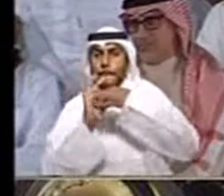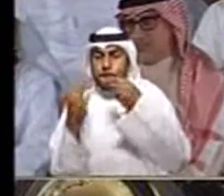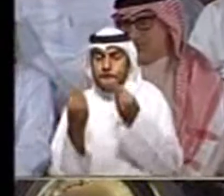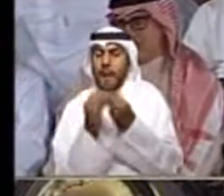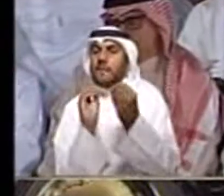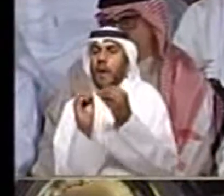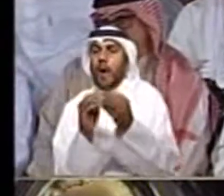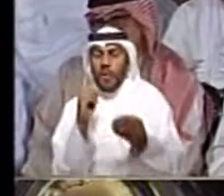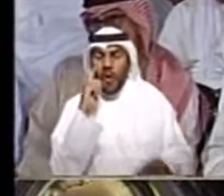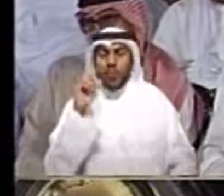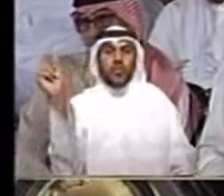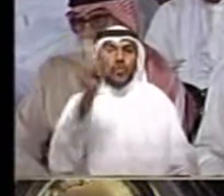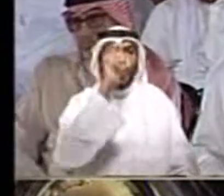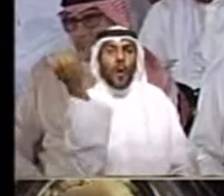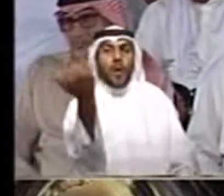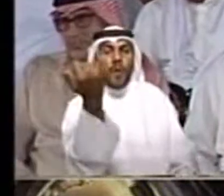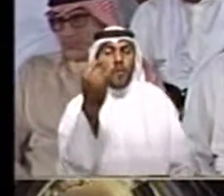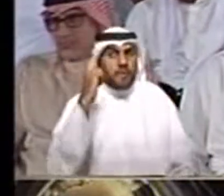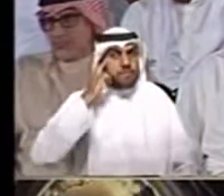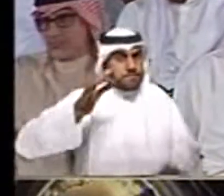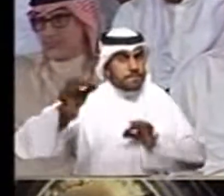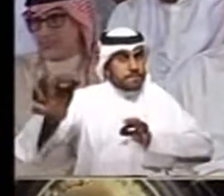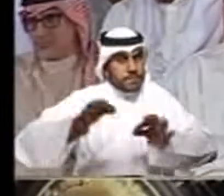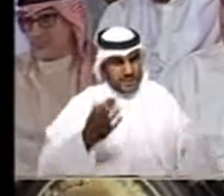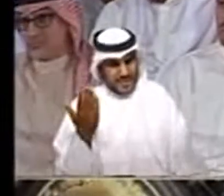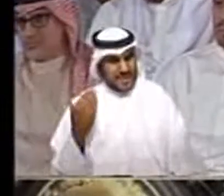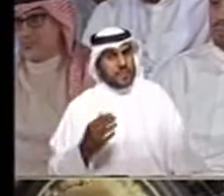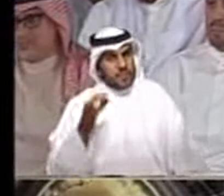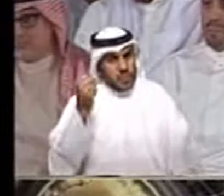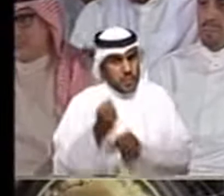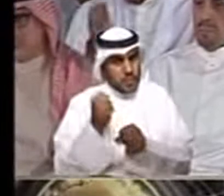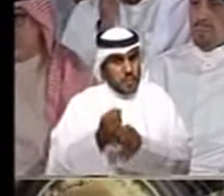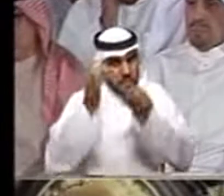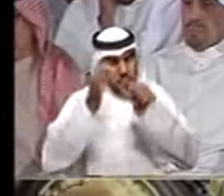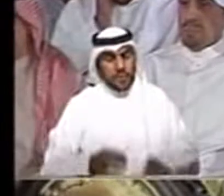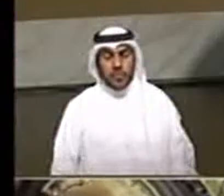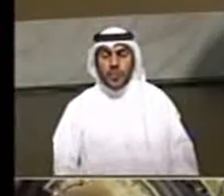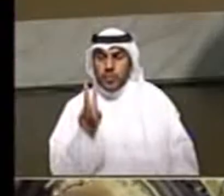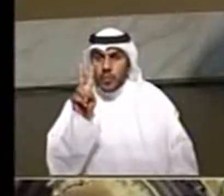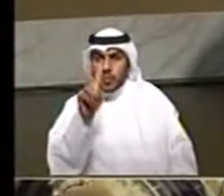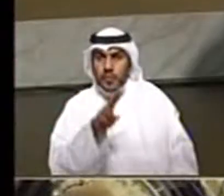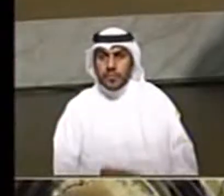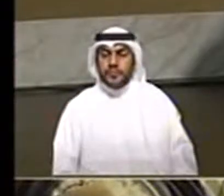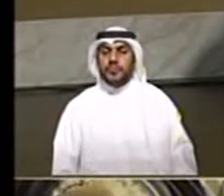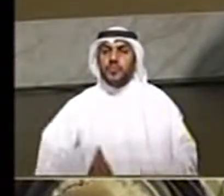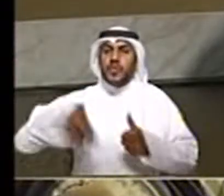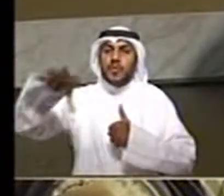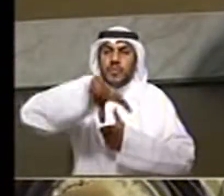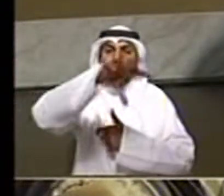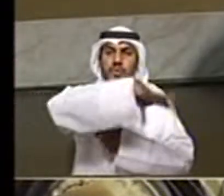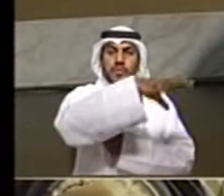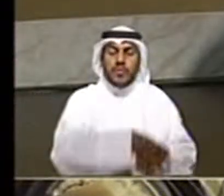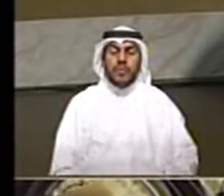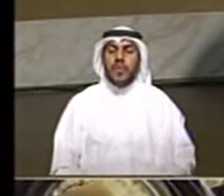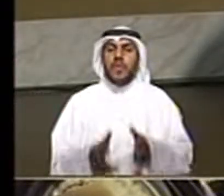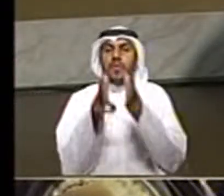تنفيذا لخطة طوارئ محكمة تم إعدادها مسبقا. حرصتم خلالها على بذل أقصى الجهد